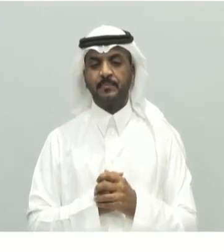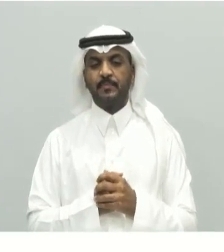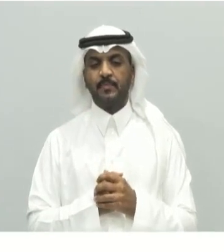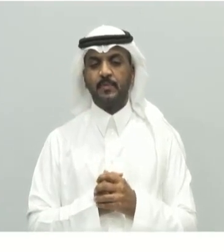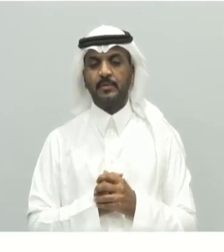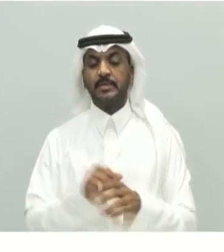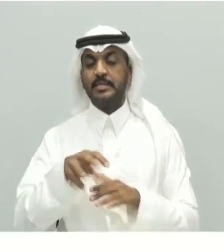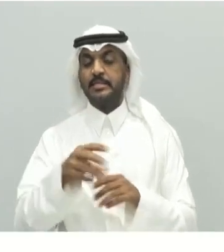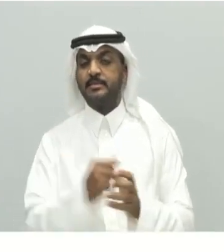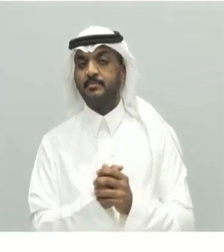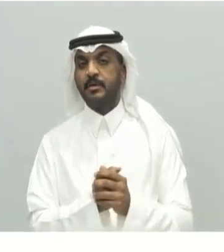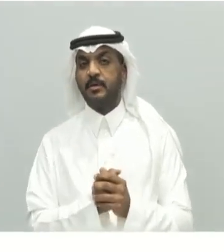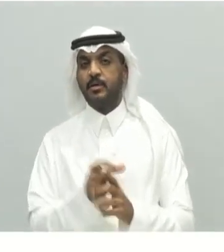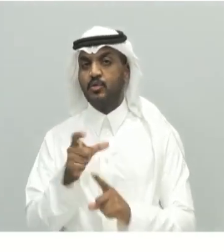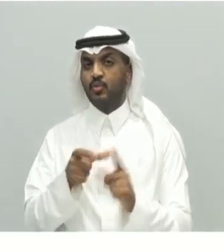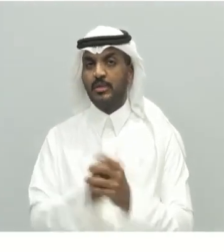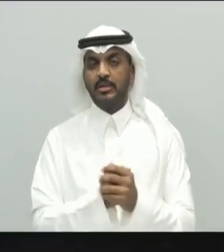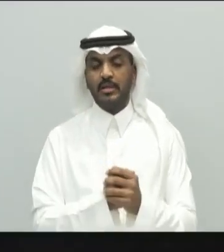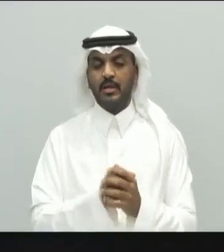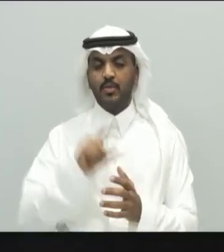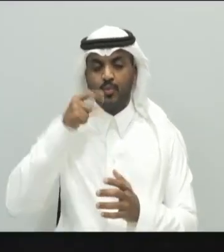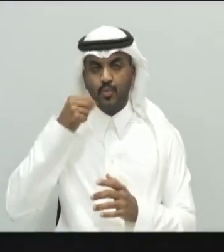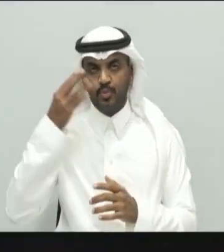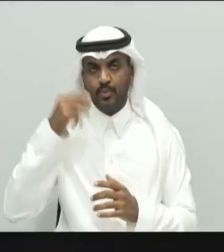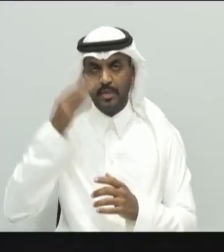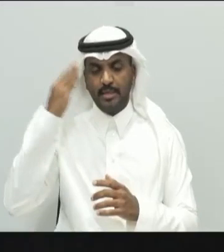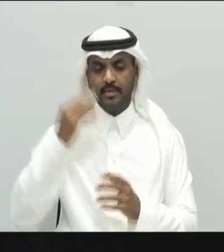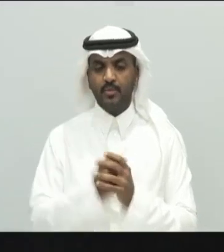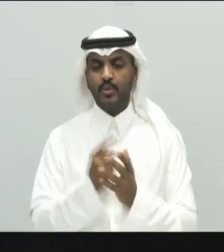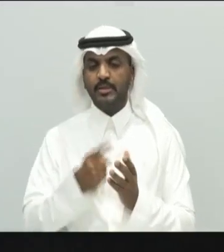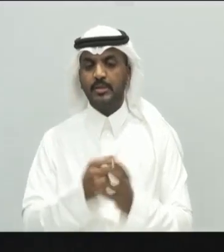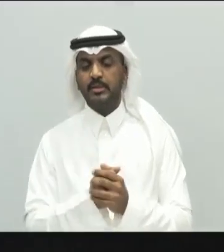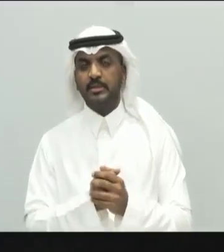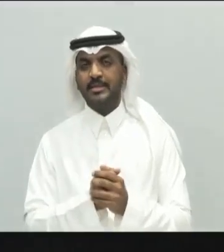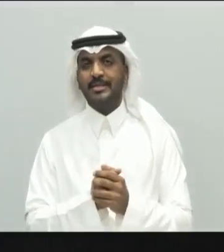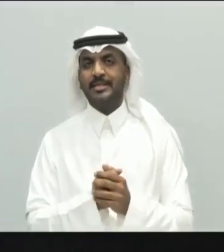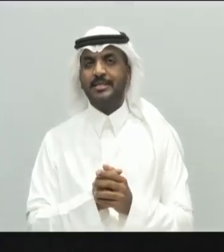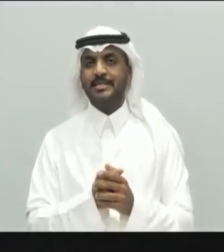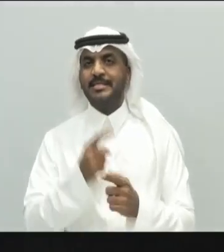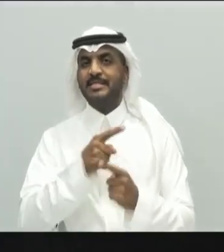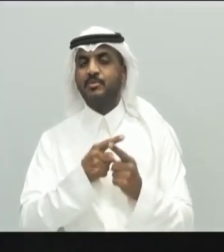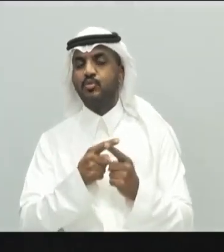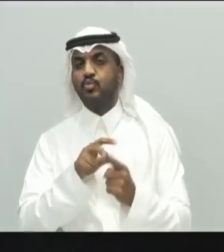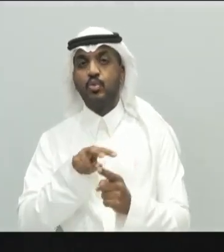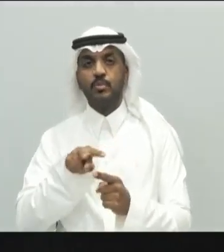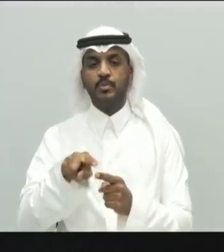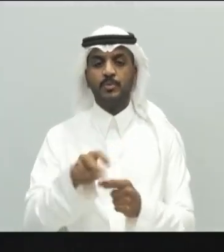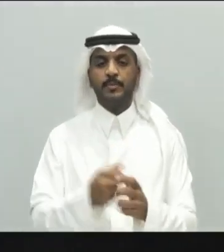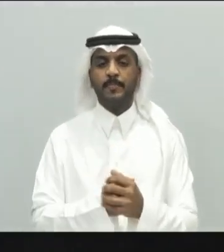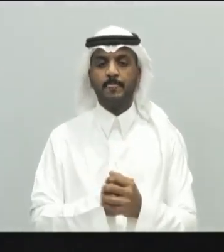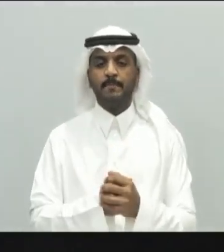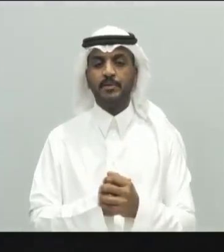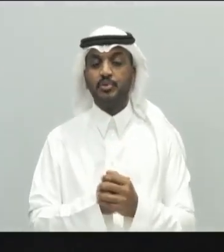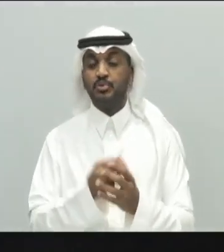تقسيم السكان الى ذكور واناث وتحديد نسبه كل منهما